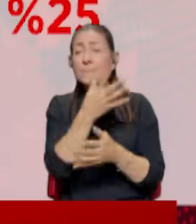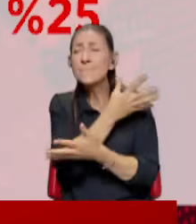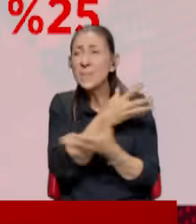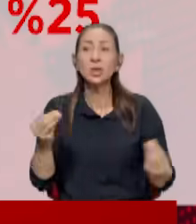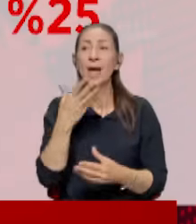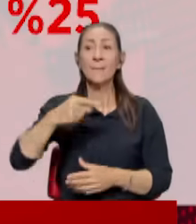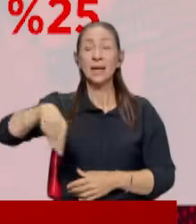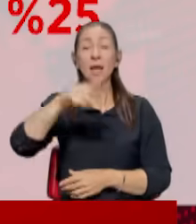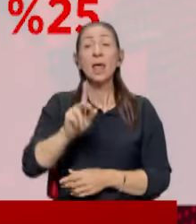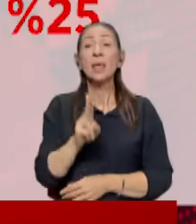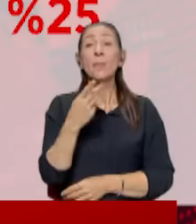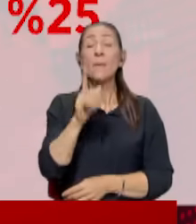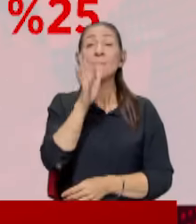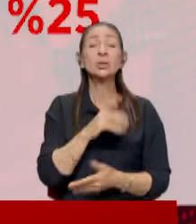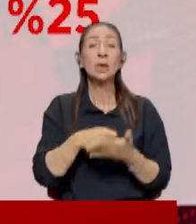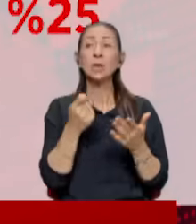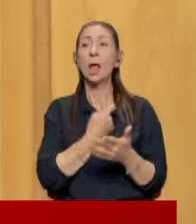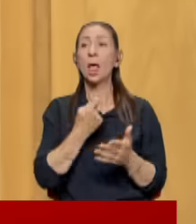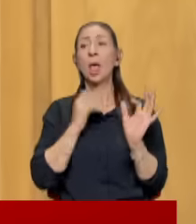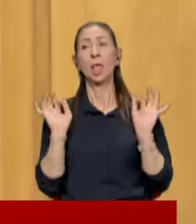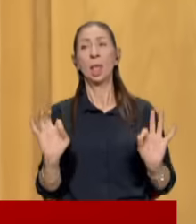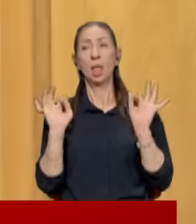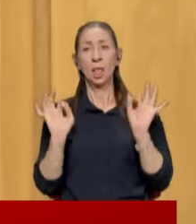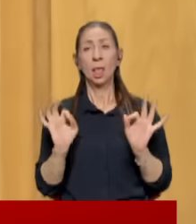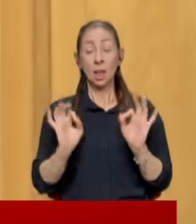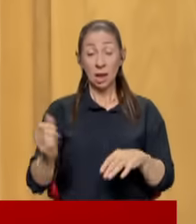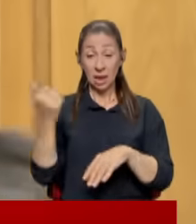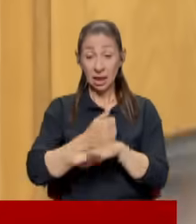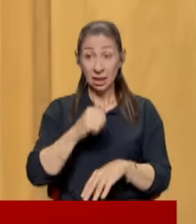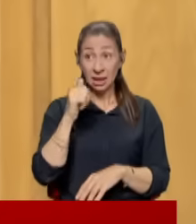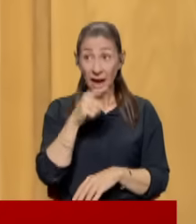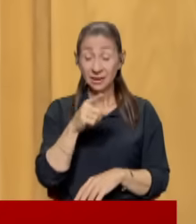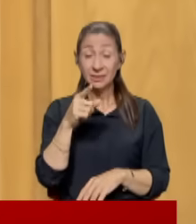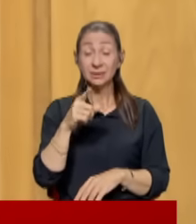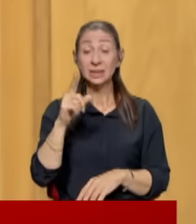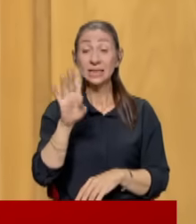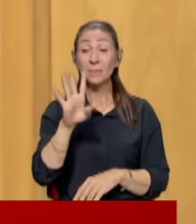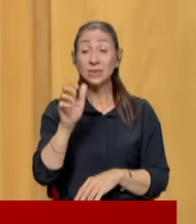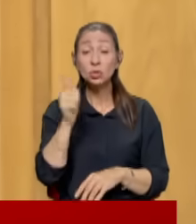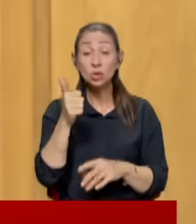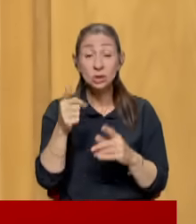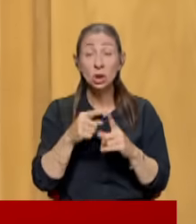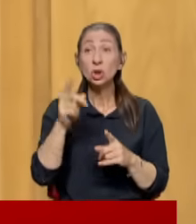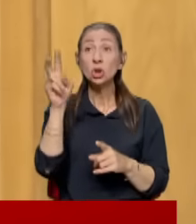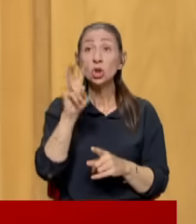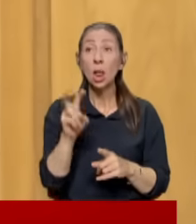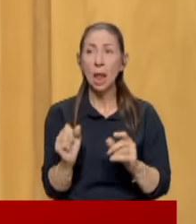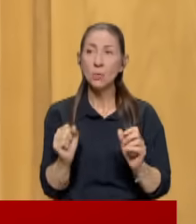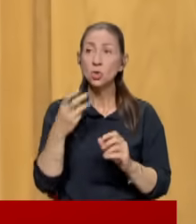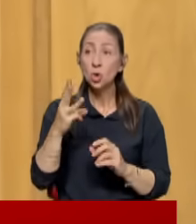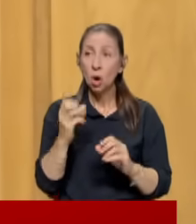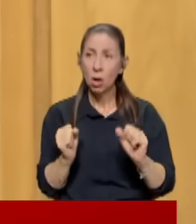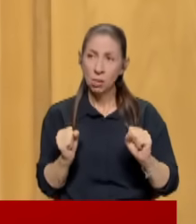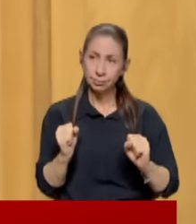milyonlarca emekli 7500 lira almaya devam edecek. İktidarın 45 günlük icraatlarıyla döviz